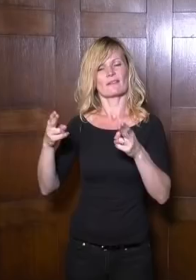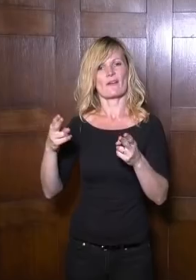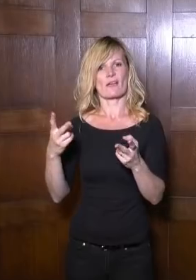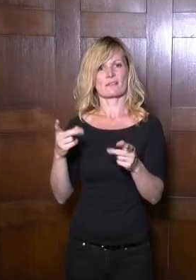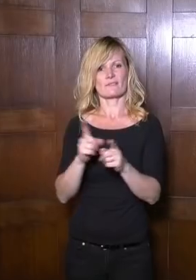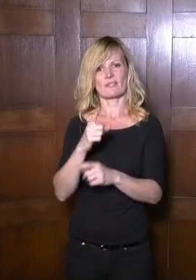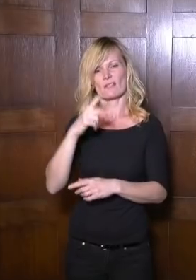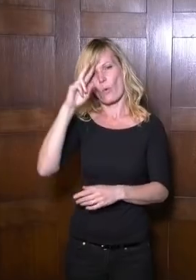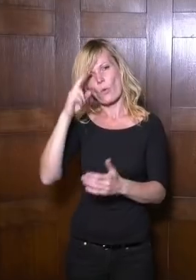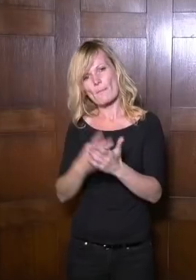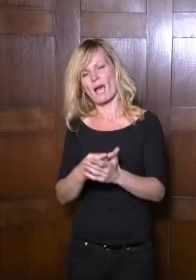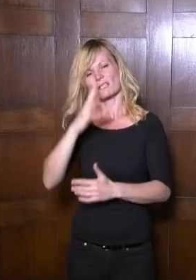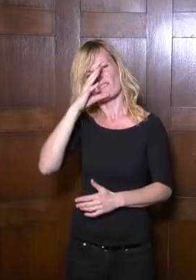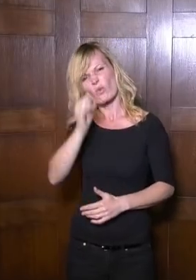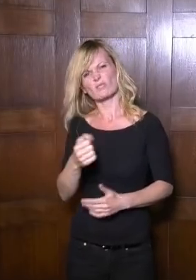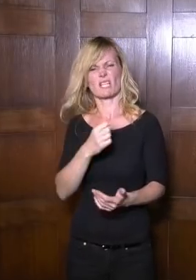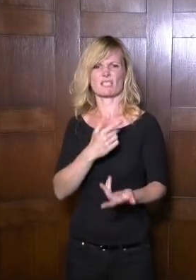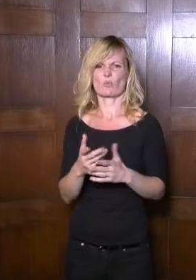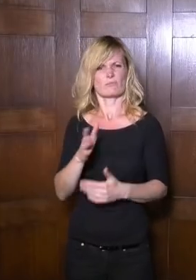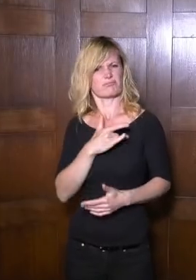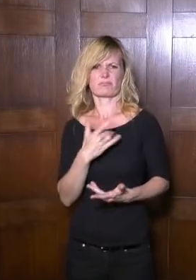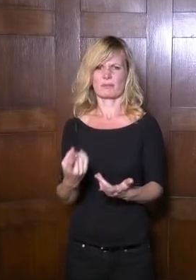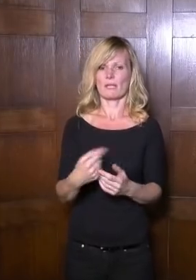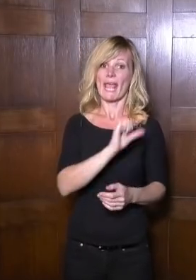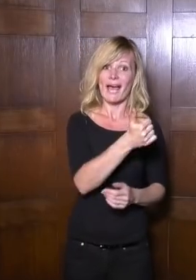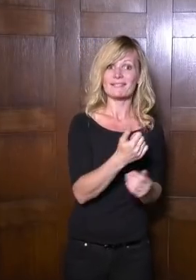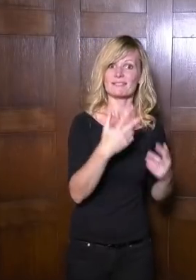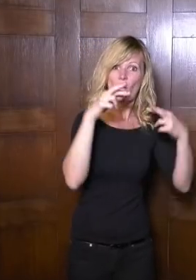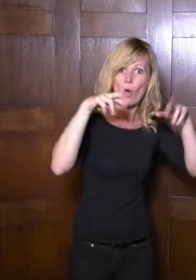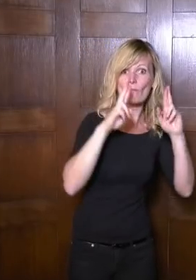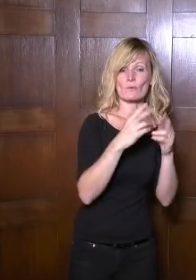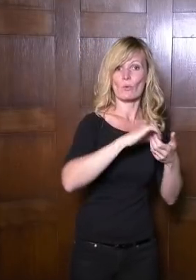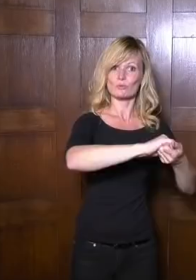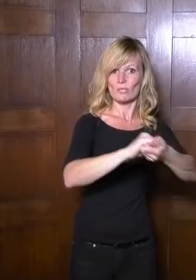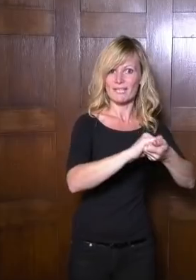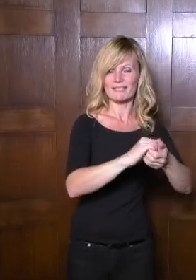überschreiben, während die erste Phase so eine solidarische und so eine hoffnungsvolle Phase war.